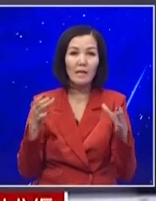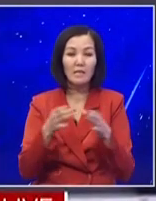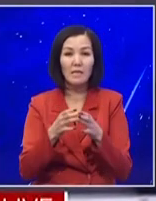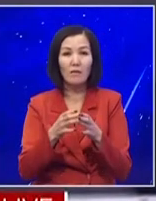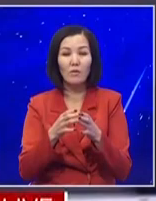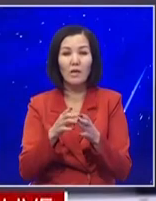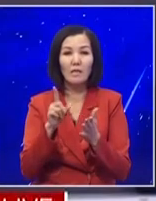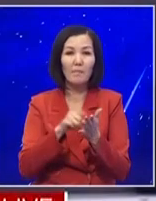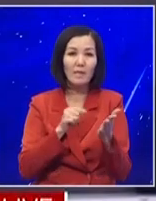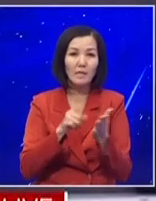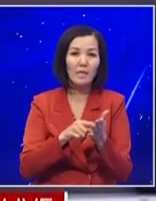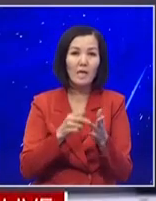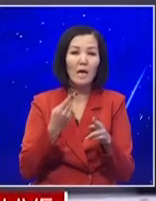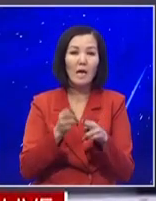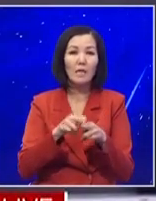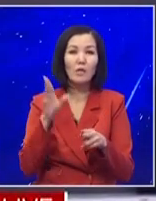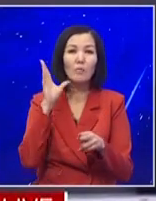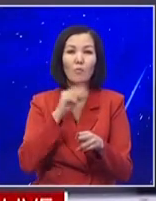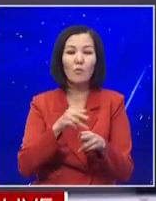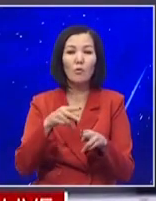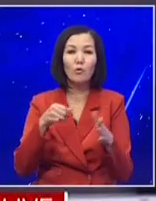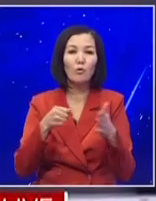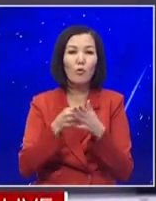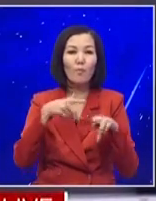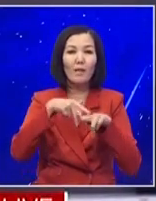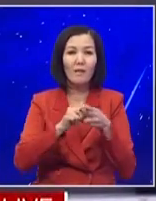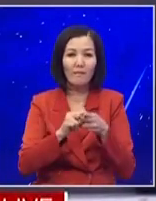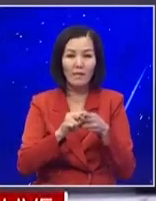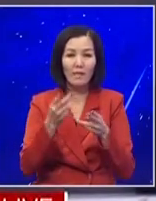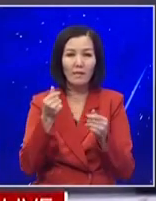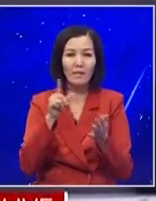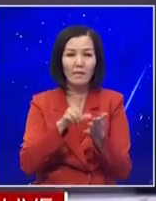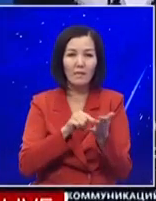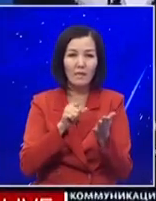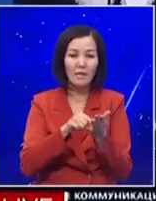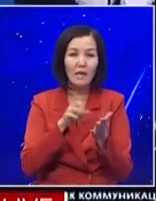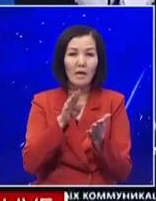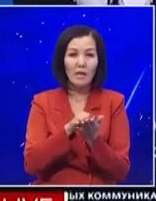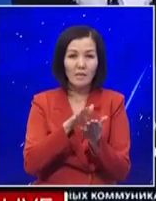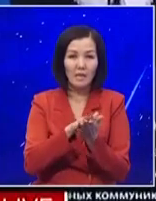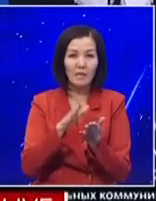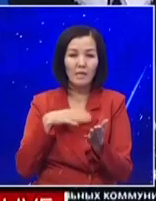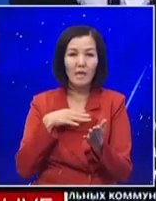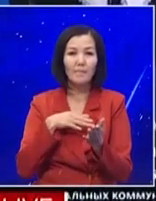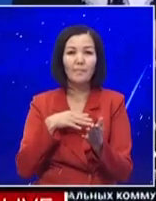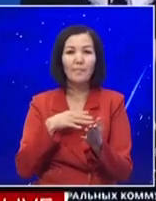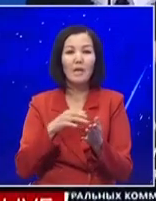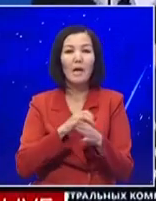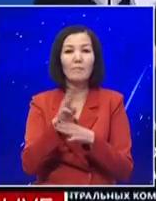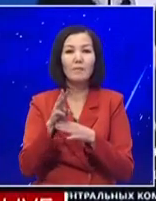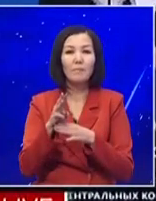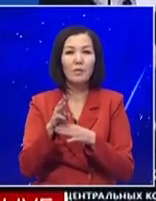пенсионеры. Они могут использовать до половины накоплений, однако при условии, что совокупный размер их пенсии